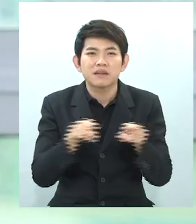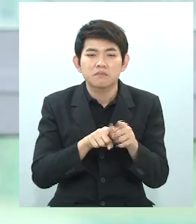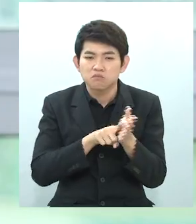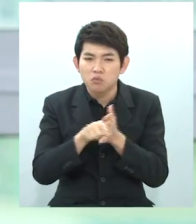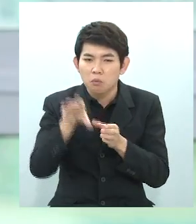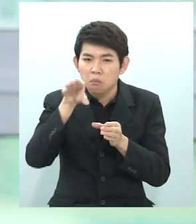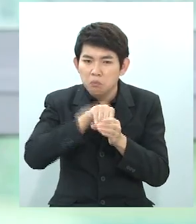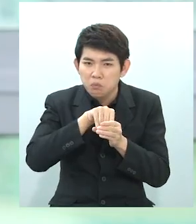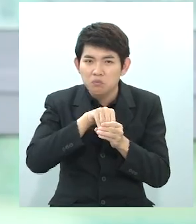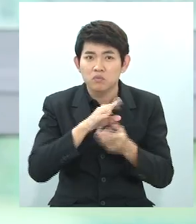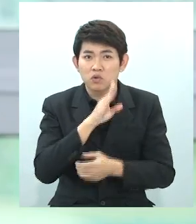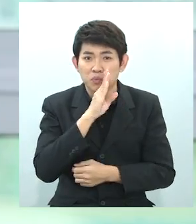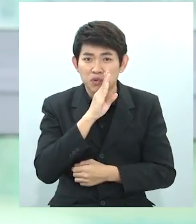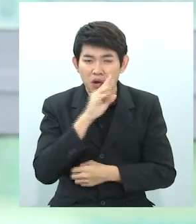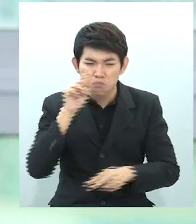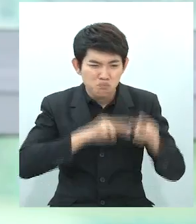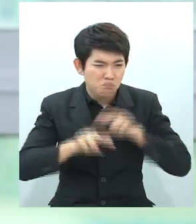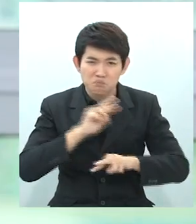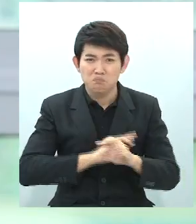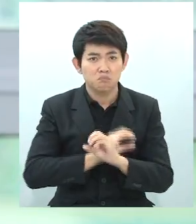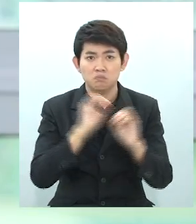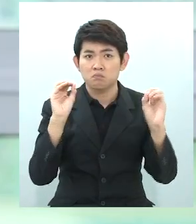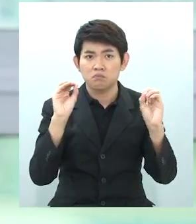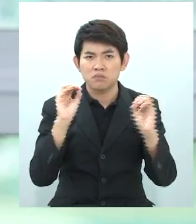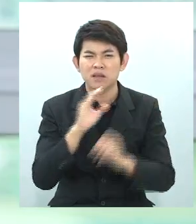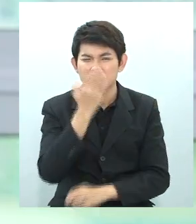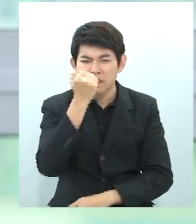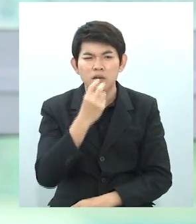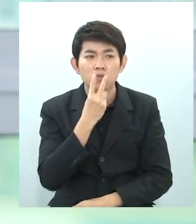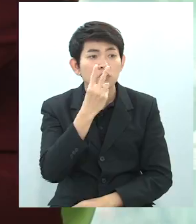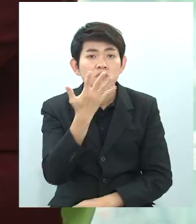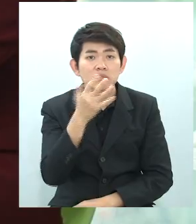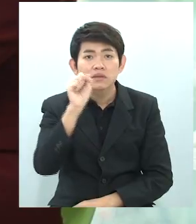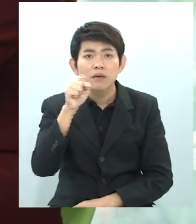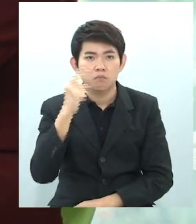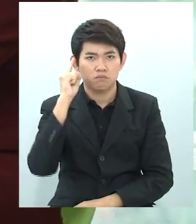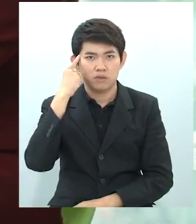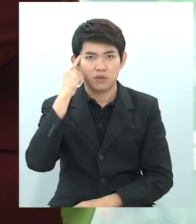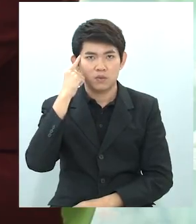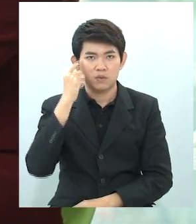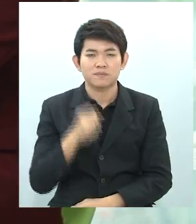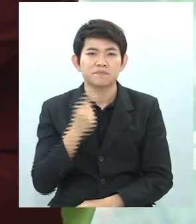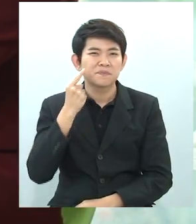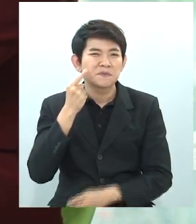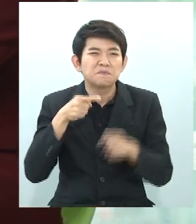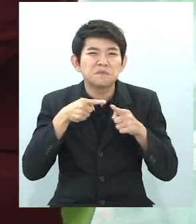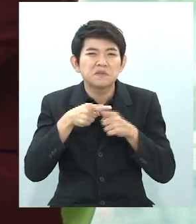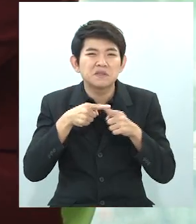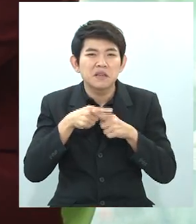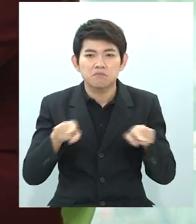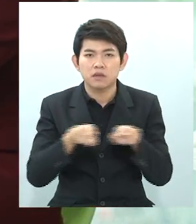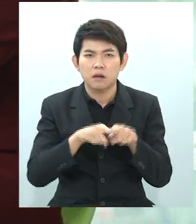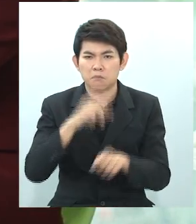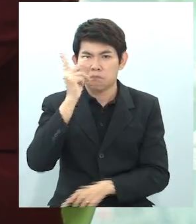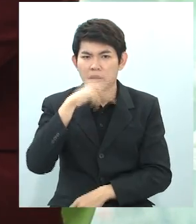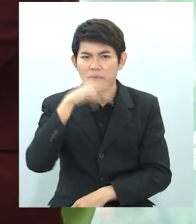ถ้าเราไม่ทำการรักษาหรือเราตอนแรกอย่างที่บอกบางครั้งมันมองไม่เห็นนะคะก็อาจจะไม่รู้ว่ามีเรื่องของการอักเสบที่เกิดขึ้นอันนี้ก็แปลกนะค